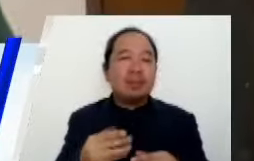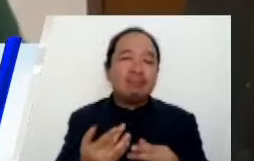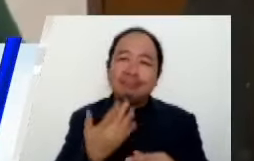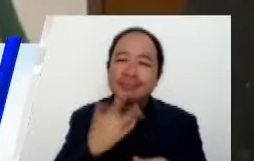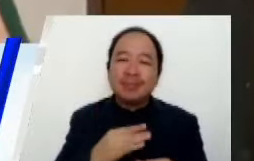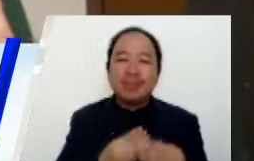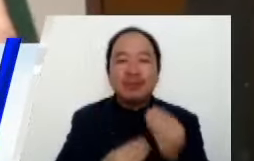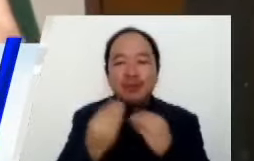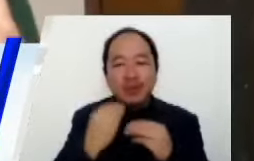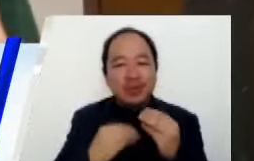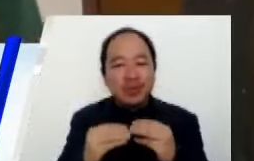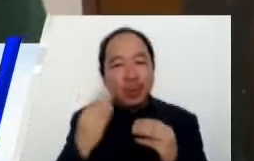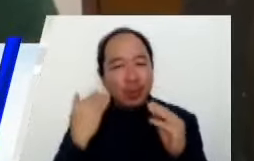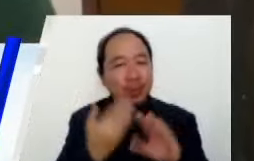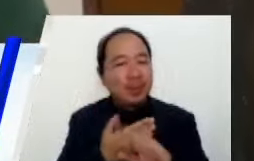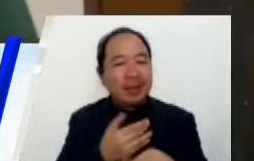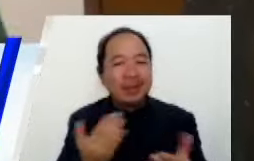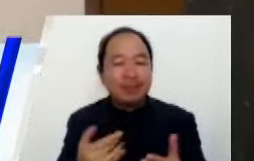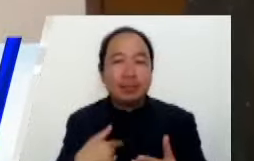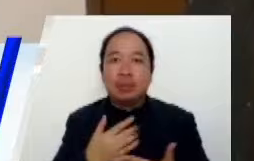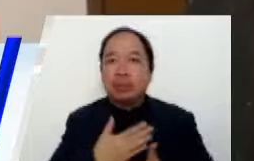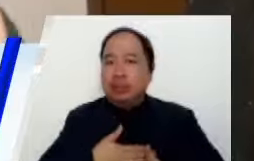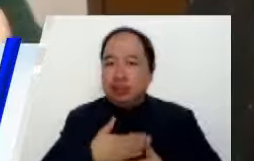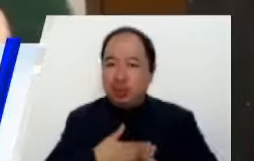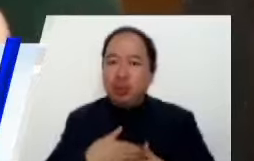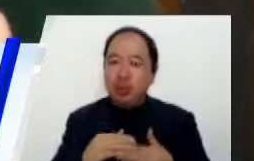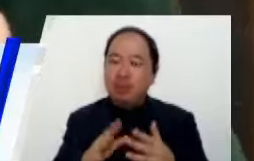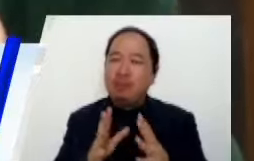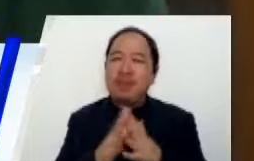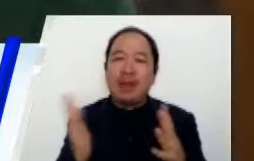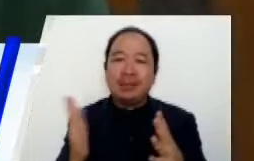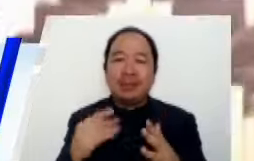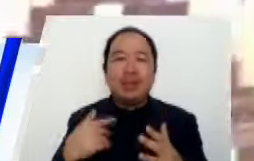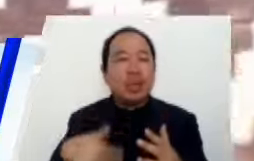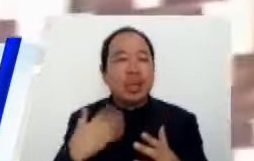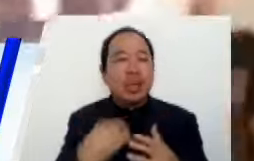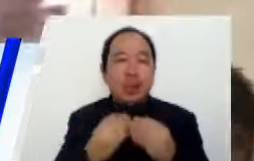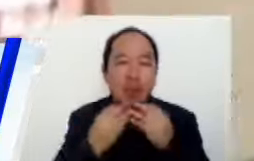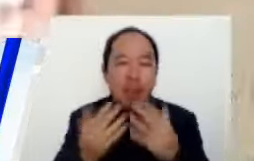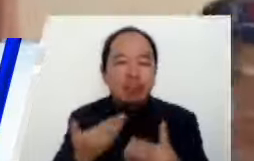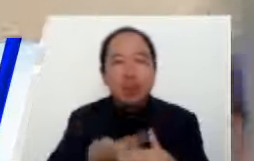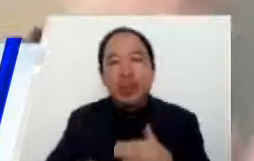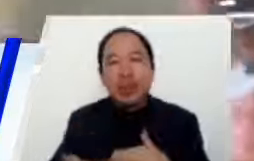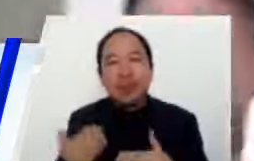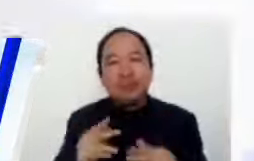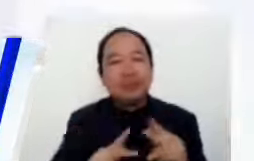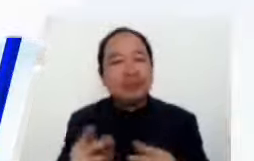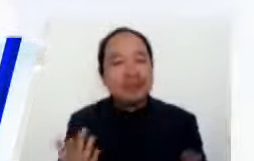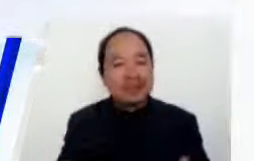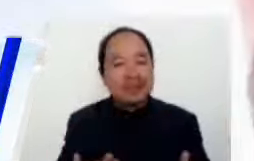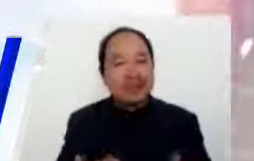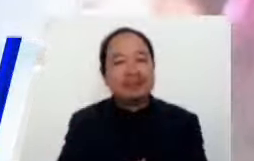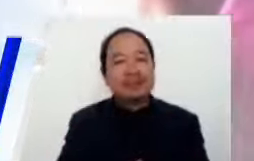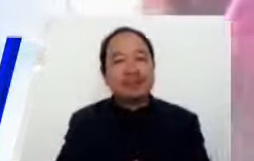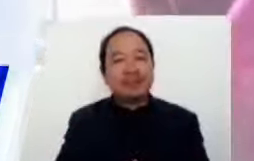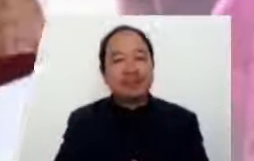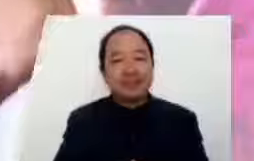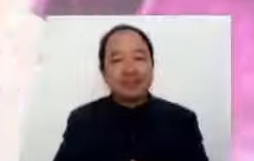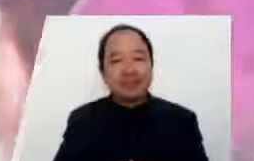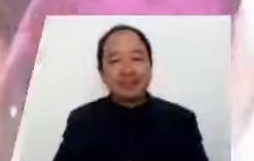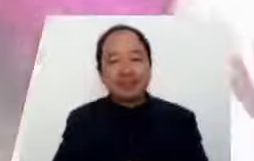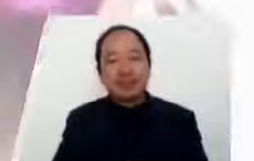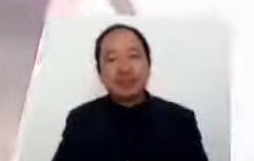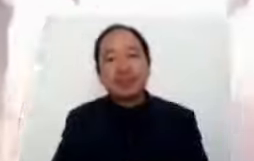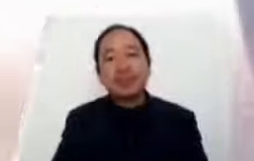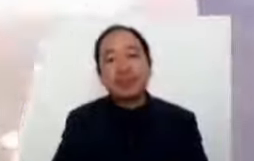dito. Na-enjoy ko ng sobra and sobrang init ng pagtanggap ng mga tao sa amin. Para sa GMA Regional TV, One North Central Luzon